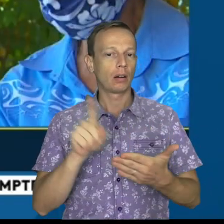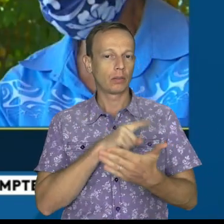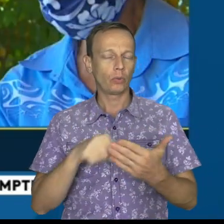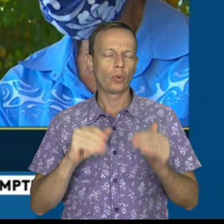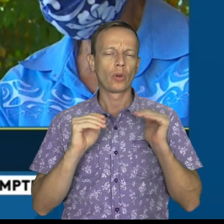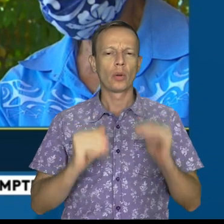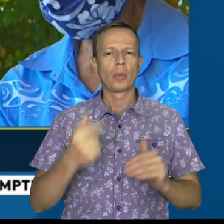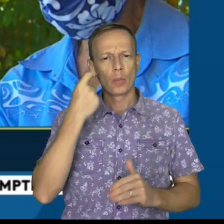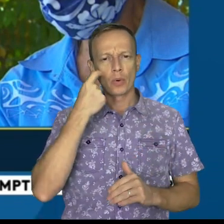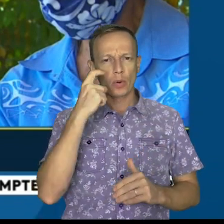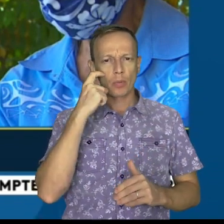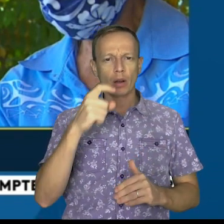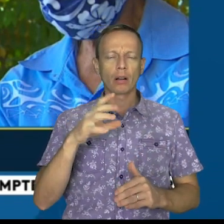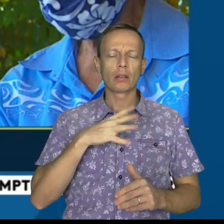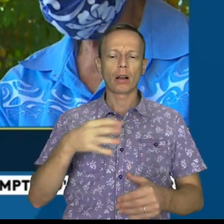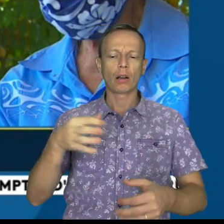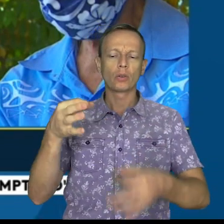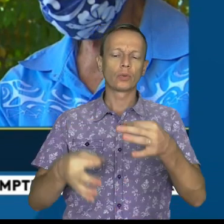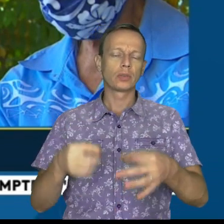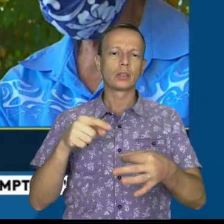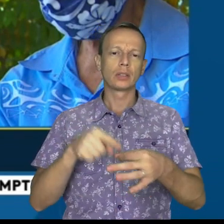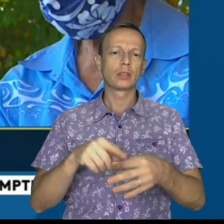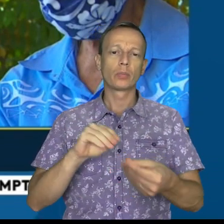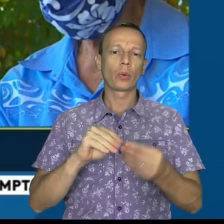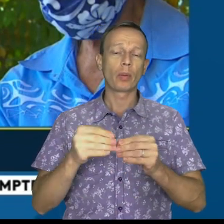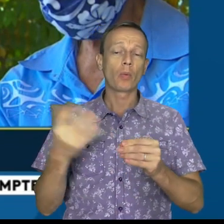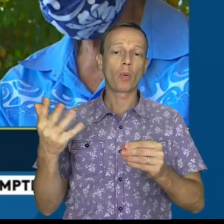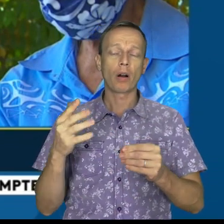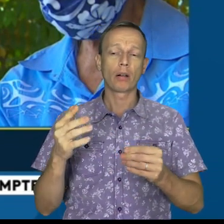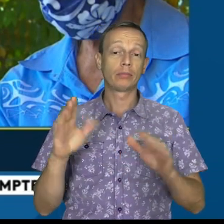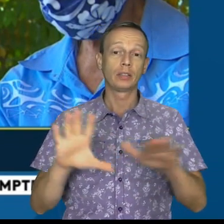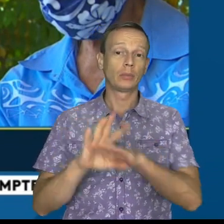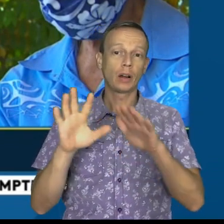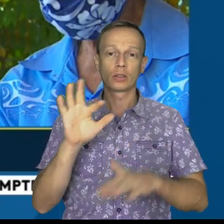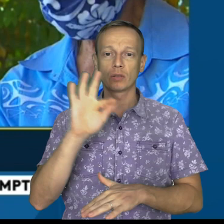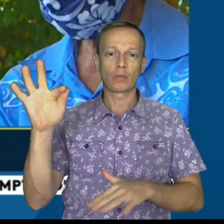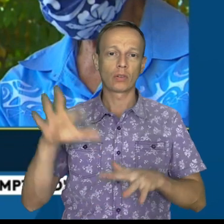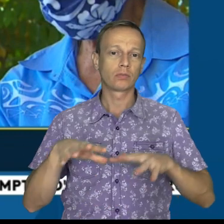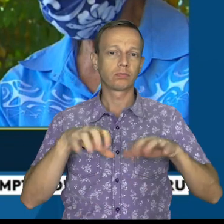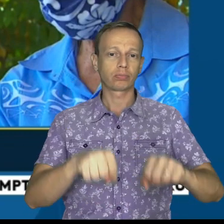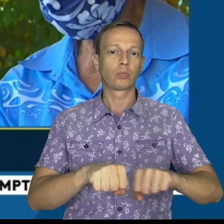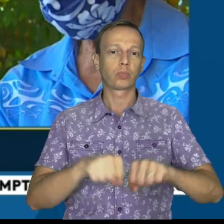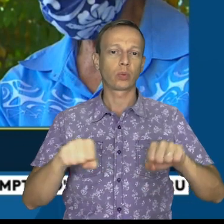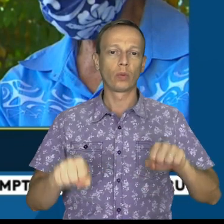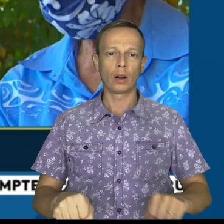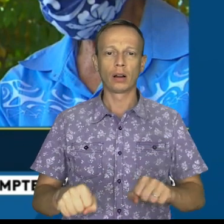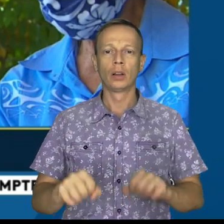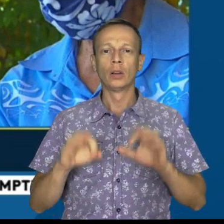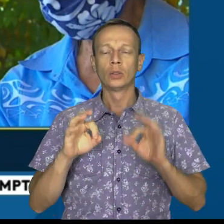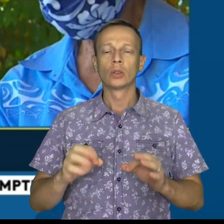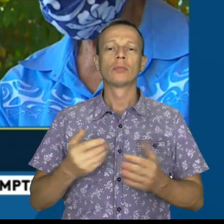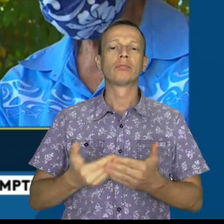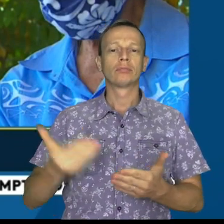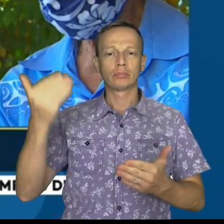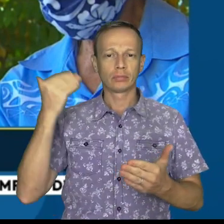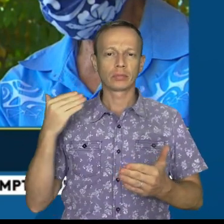nous avons affaire à une justice coloniale, parce que c'est depuis mon déversement de l'Assemblée territoriale, c'est